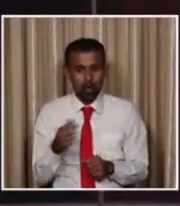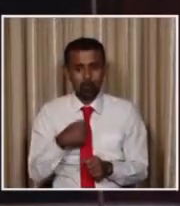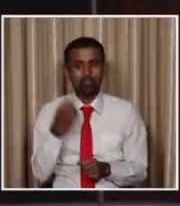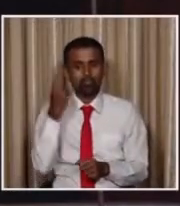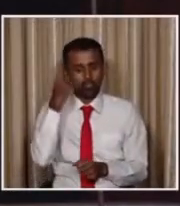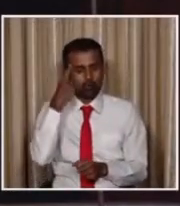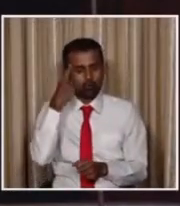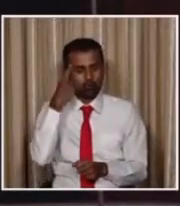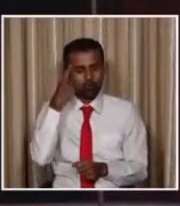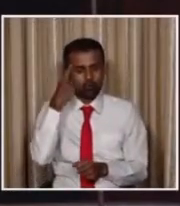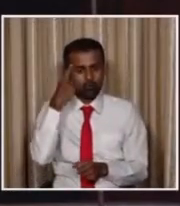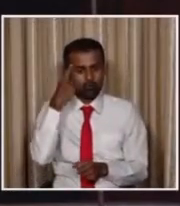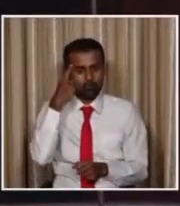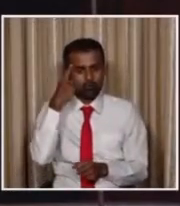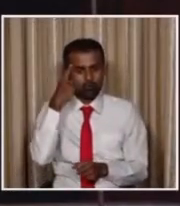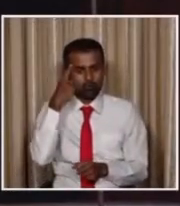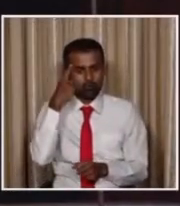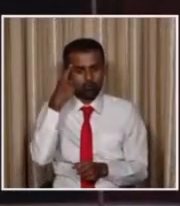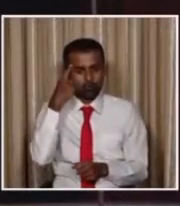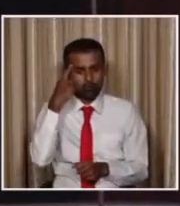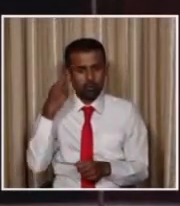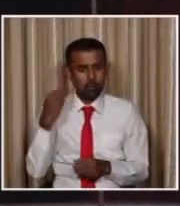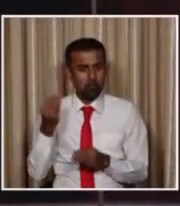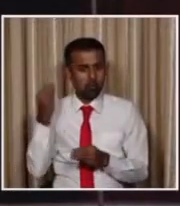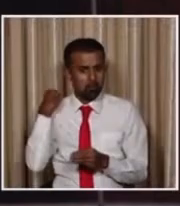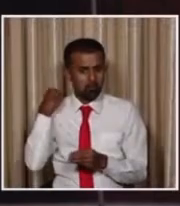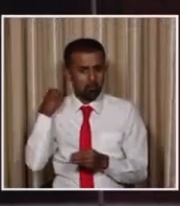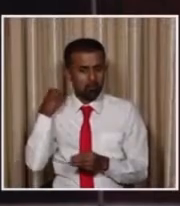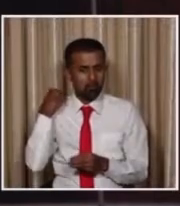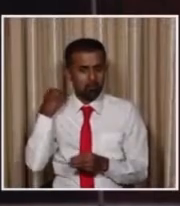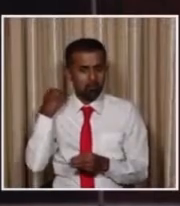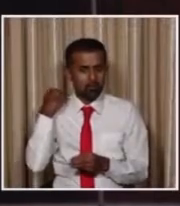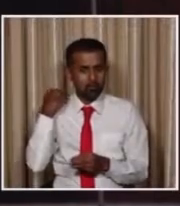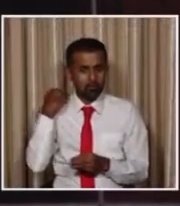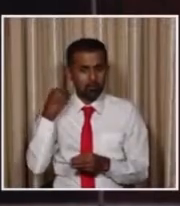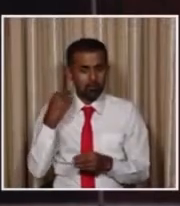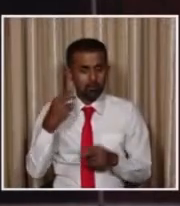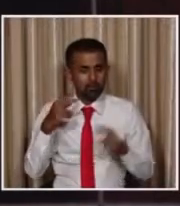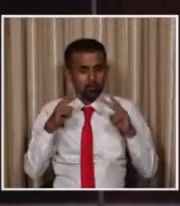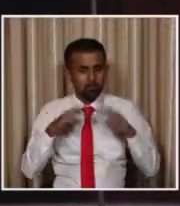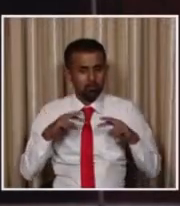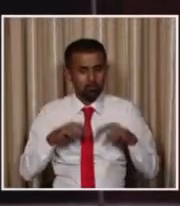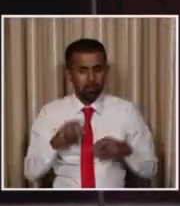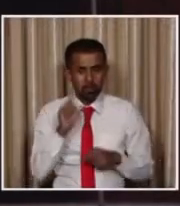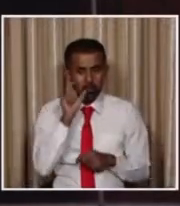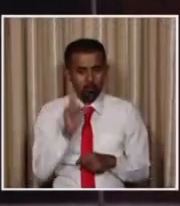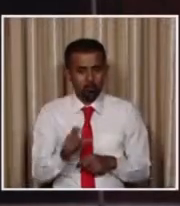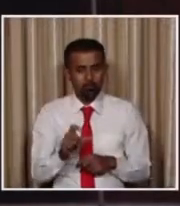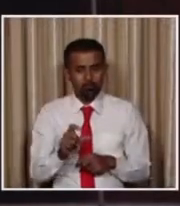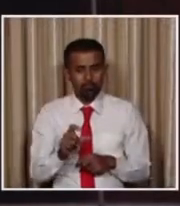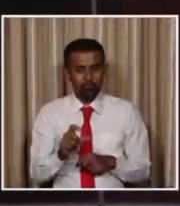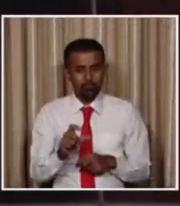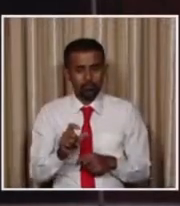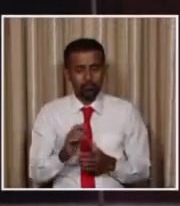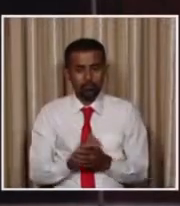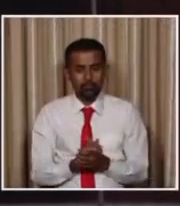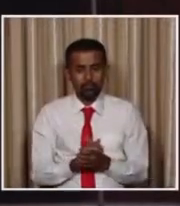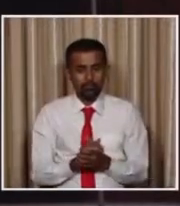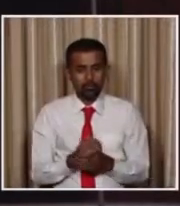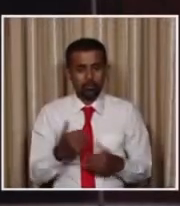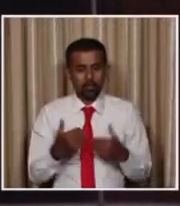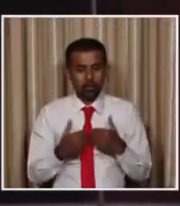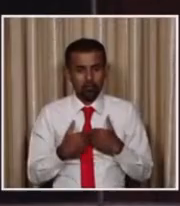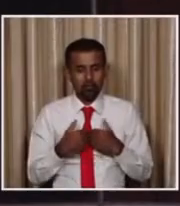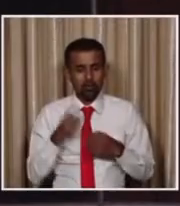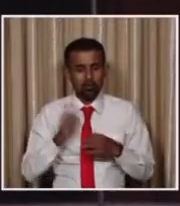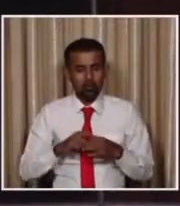deyak namuth mæthi ithihase digin digata metumage kriyawali api adikshana kala balana kota apata athi wena